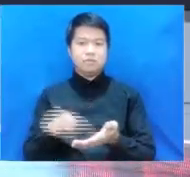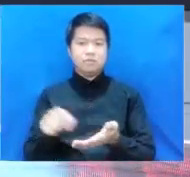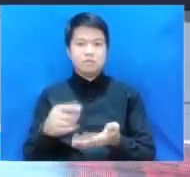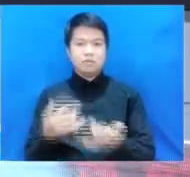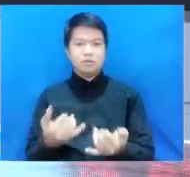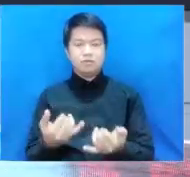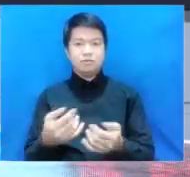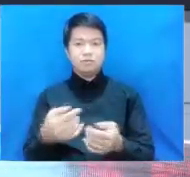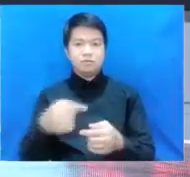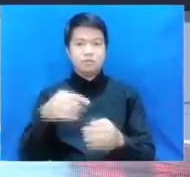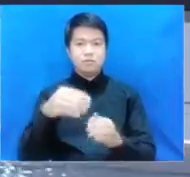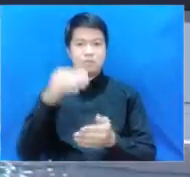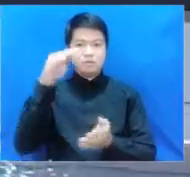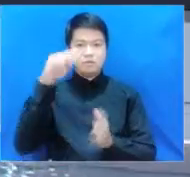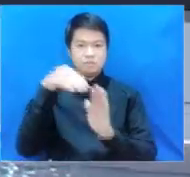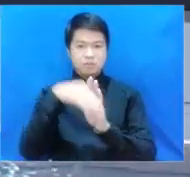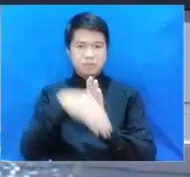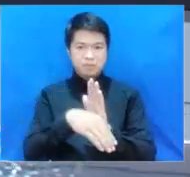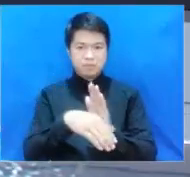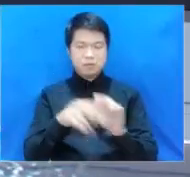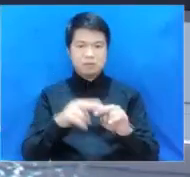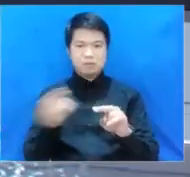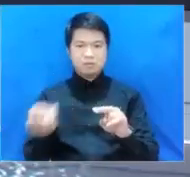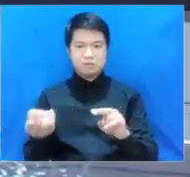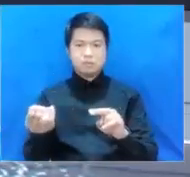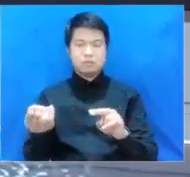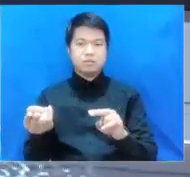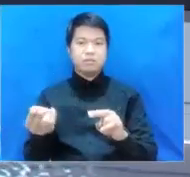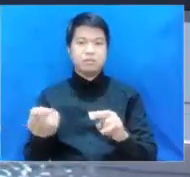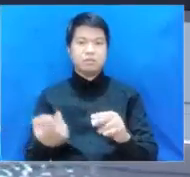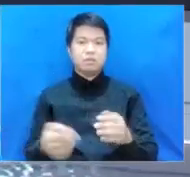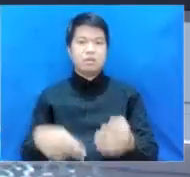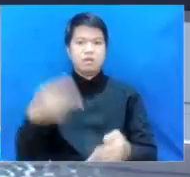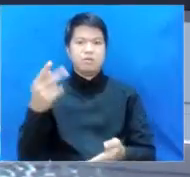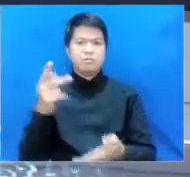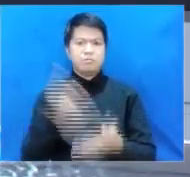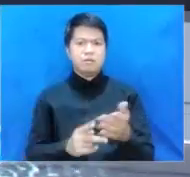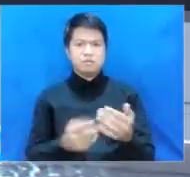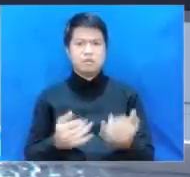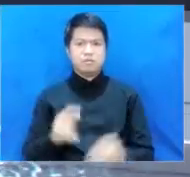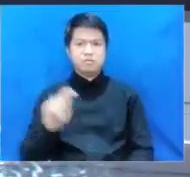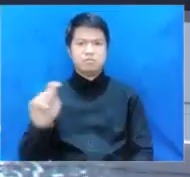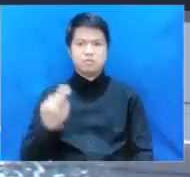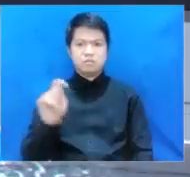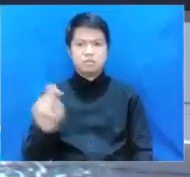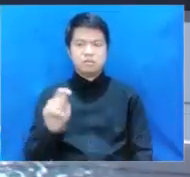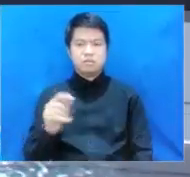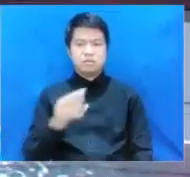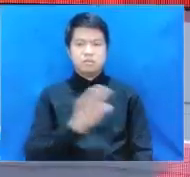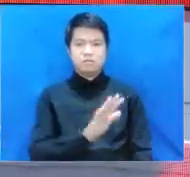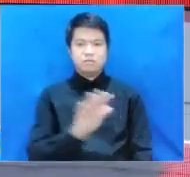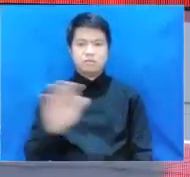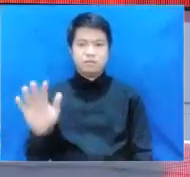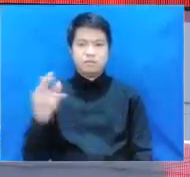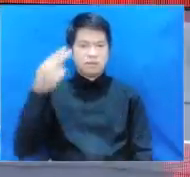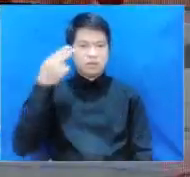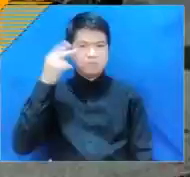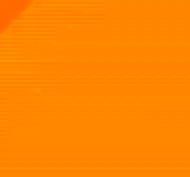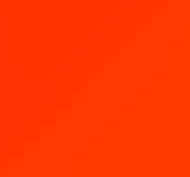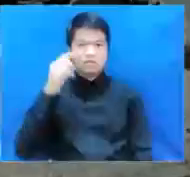kasi, binawi lang ang taas presyong ipinatupad nitong Martes. Nasa front line ng balitang yan, si Hannibal Talete.